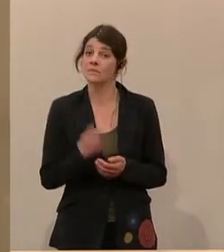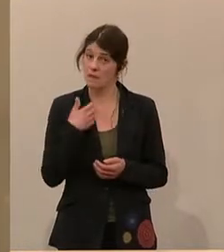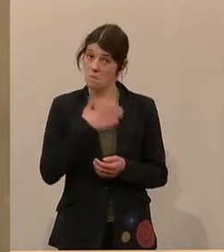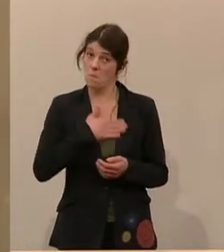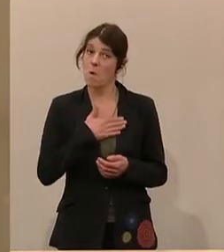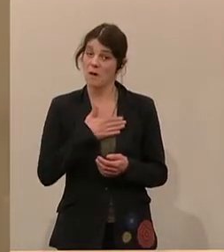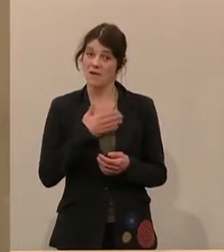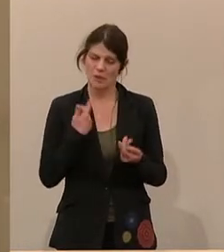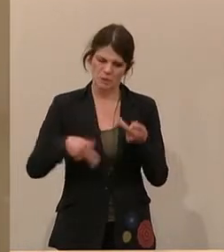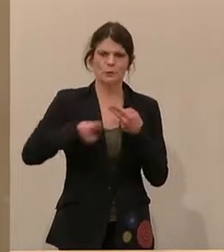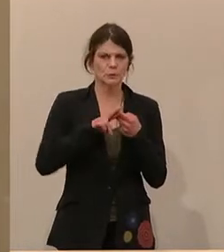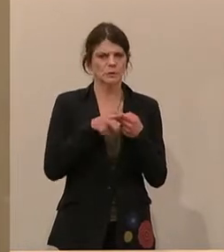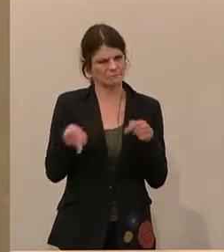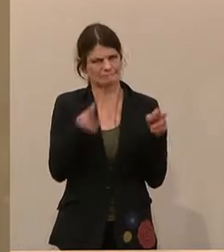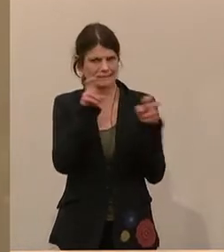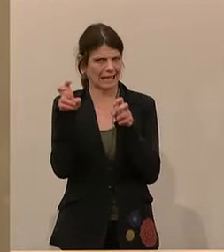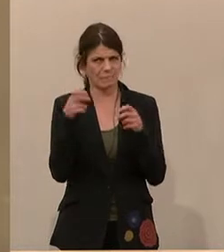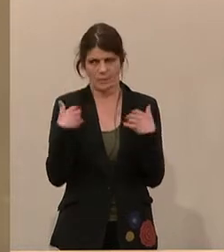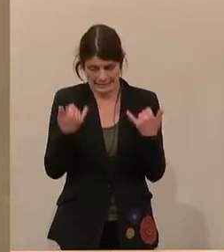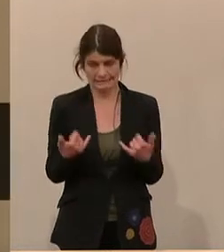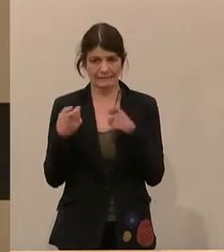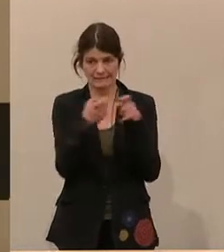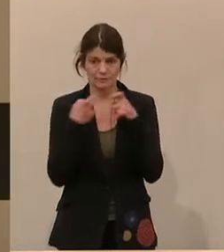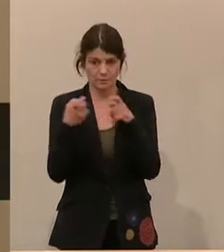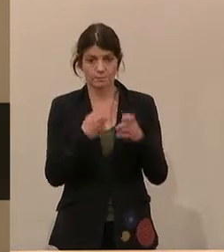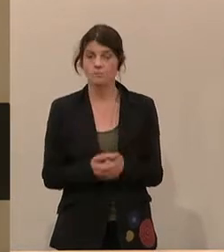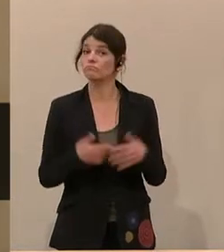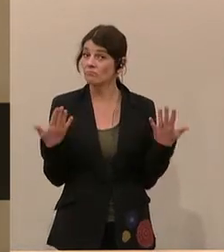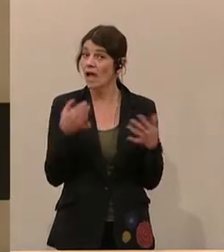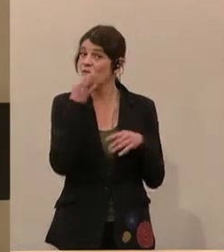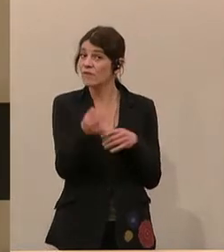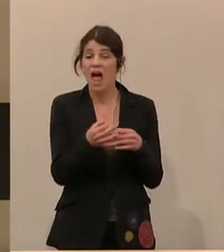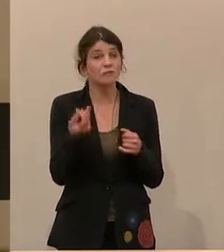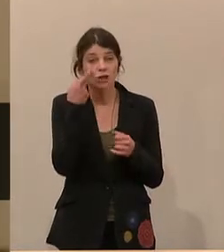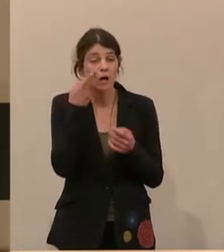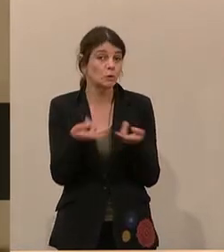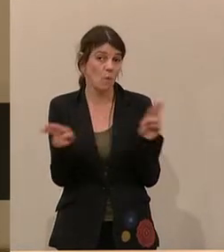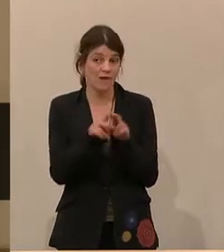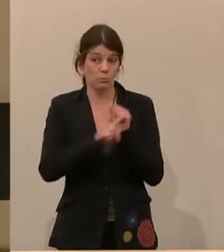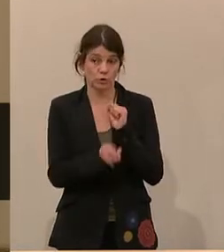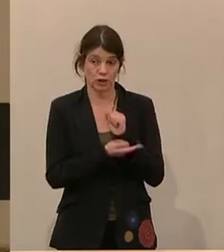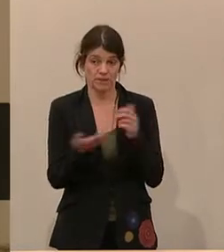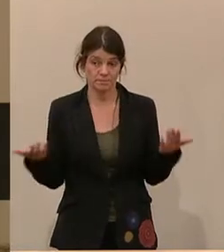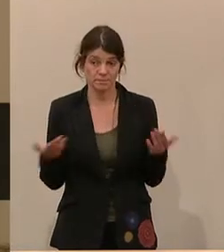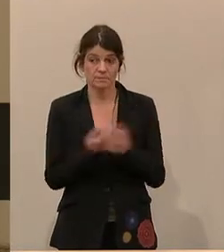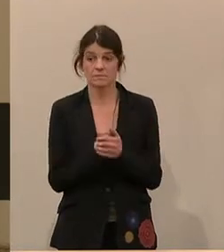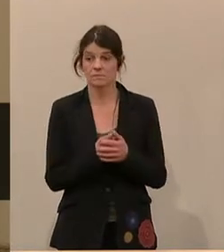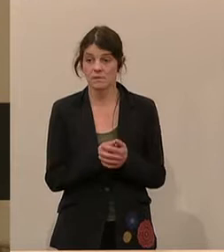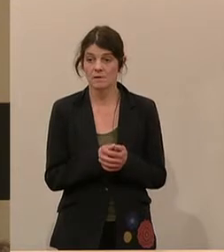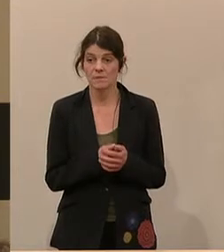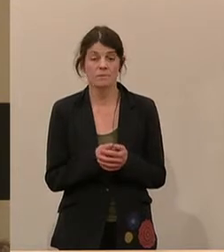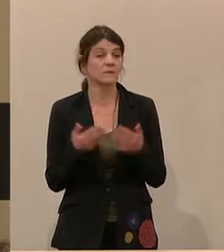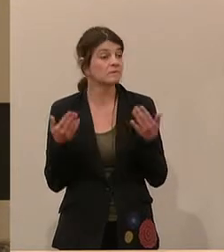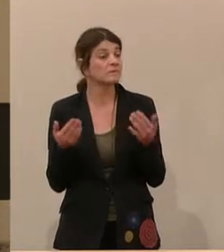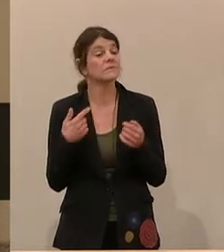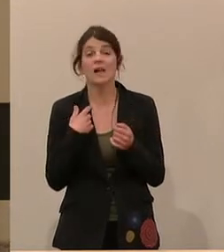Möchte jetzt zurückgehen zu dem Thema, das wir jetzt gerade diskutieren, nämlich die Frage des Umweltbudgets. Beim Umweltbudget habe ich ein